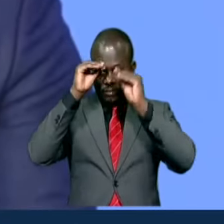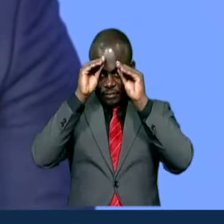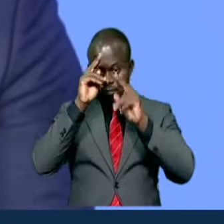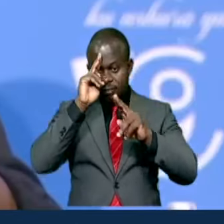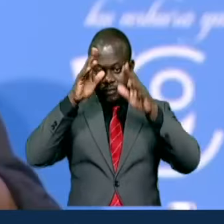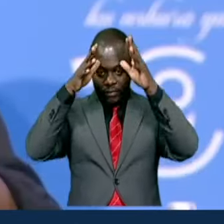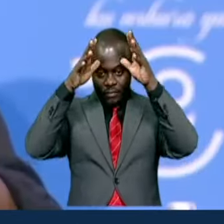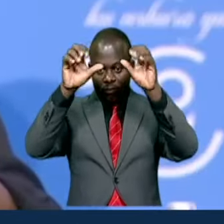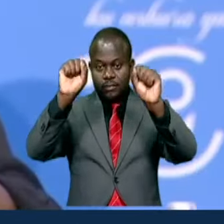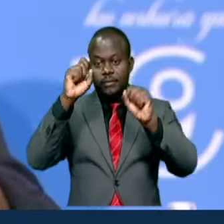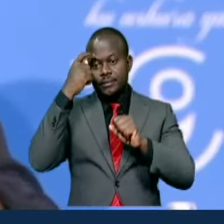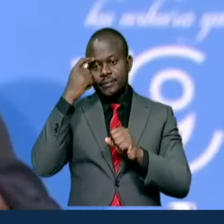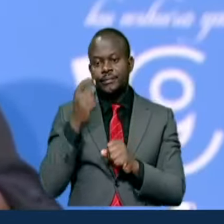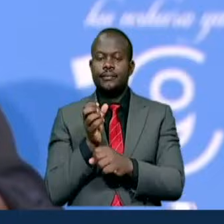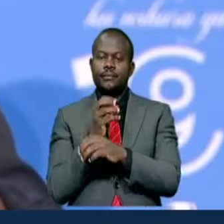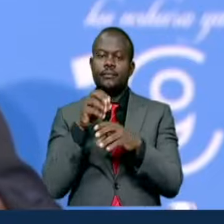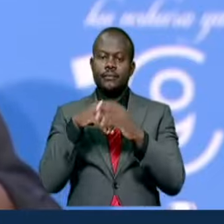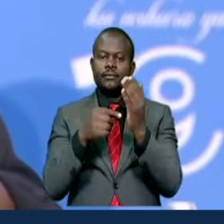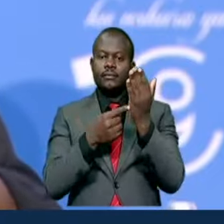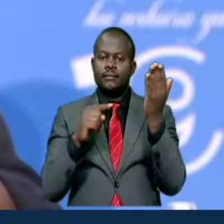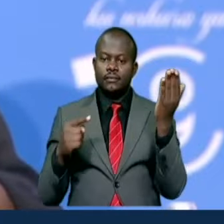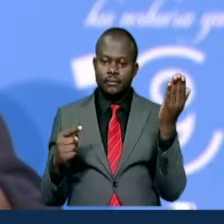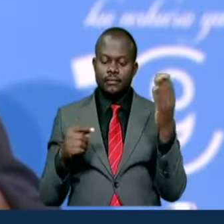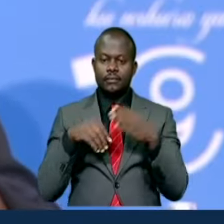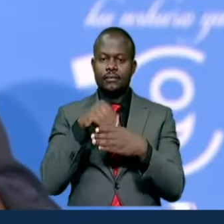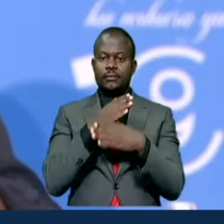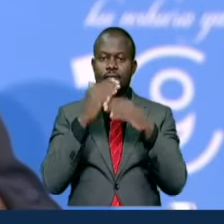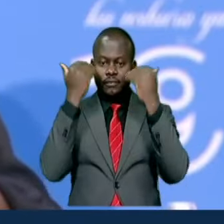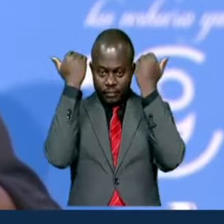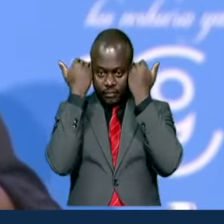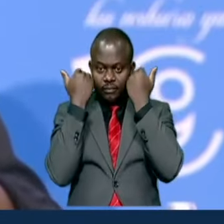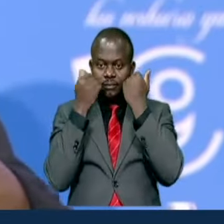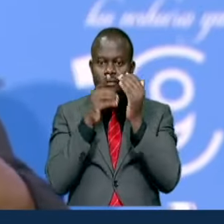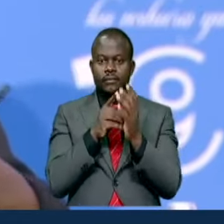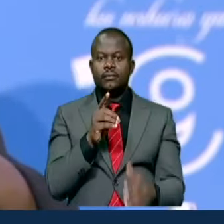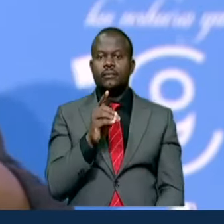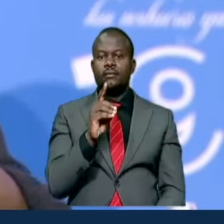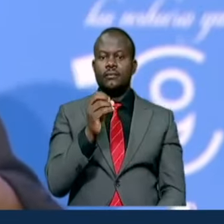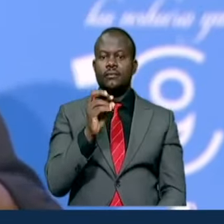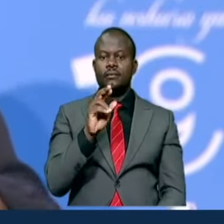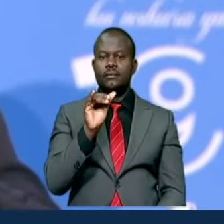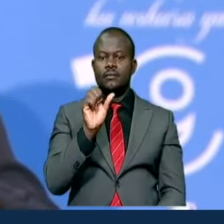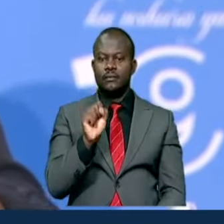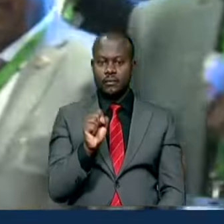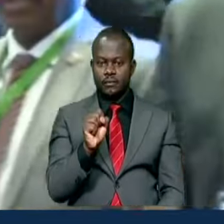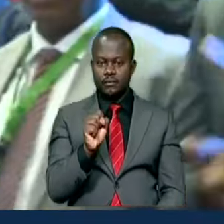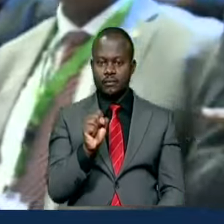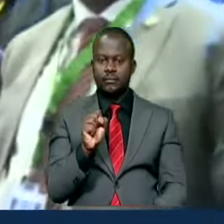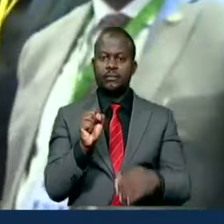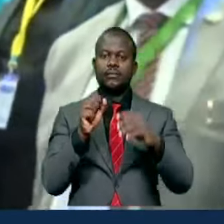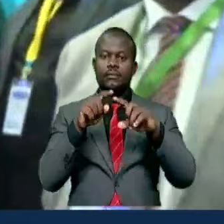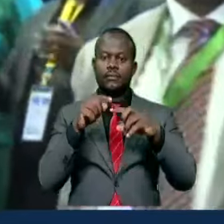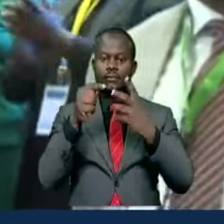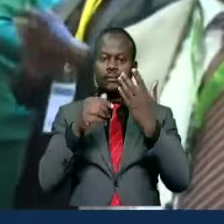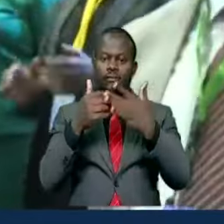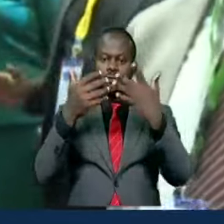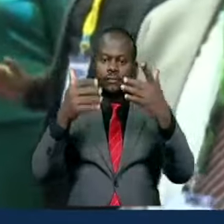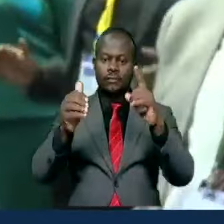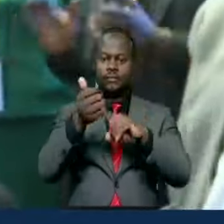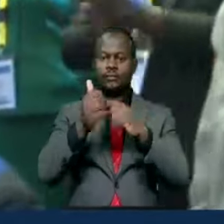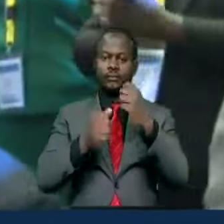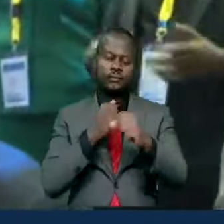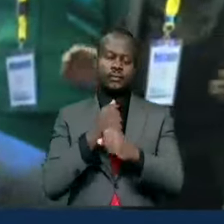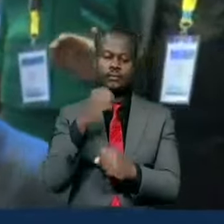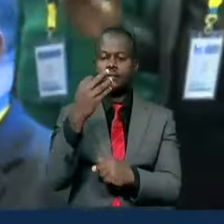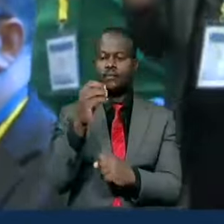Perezida wa Repubulika. Umujyanama mu bya tekinike muri Minisiteri y'Ubutabera Dr. Doris Uwikeza ashingiye ku bimaze kugerwaho mu myaka